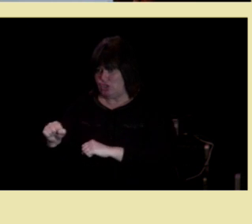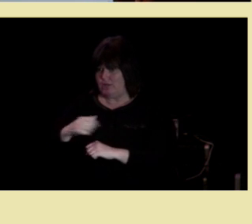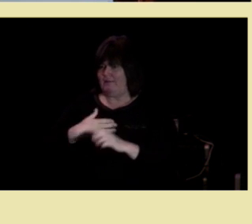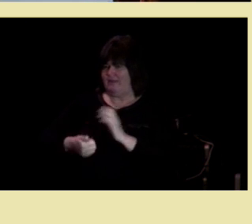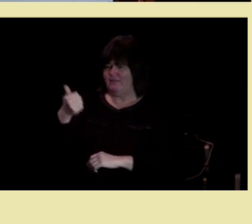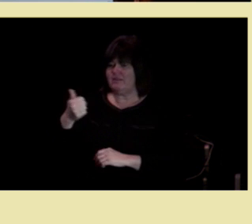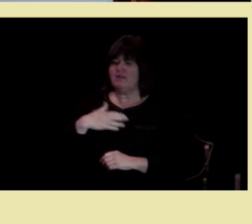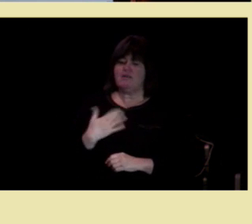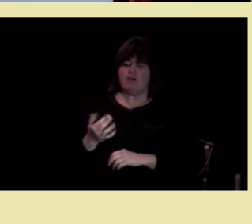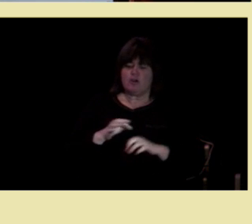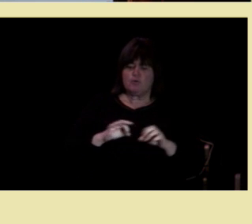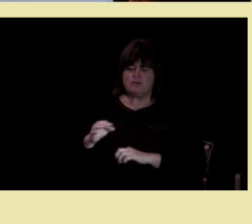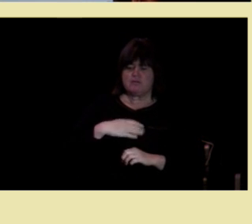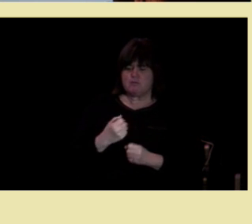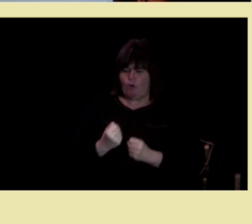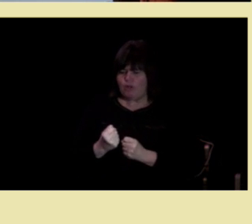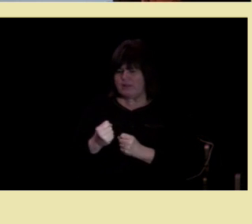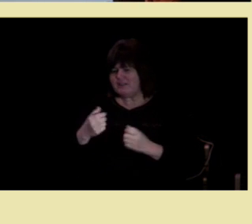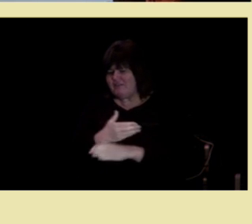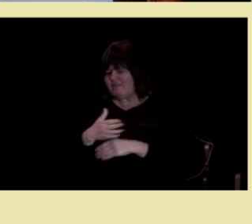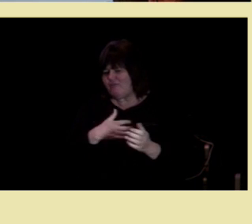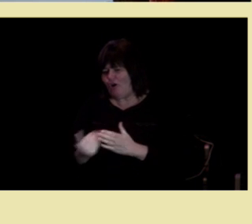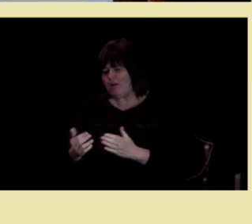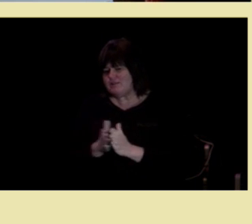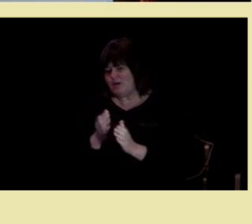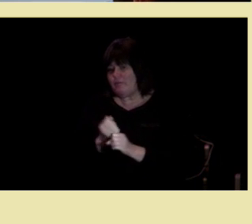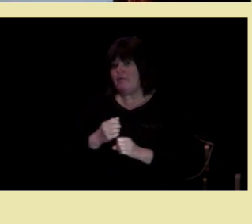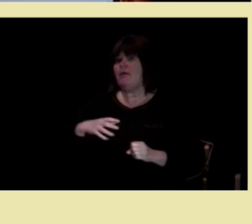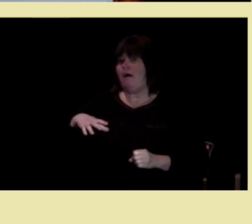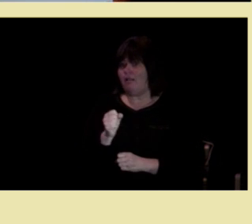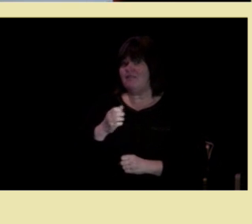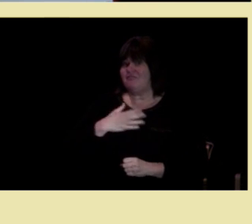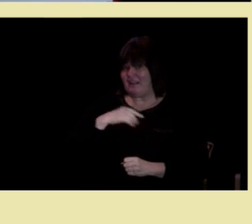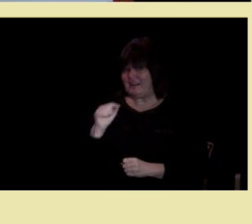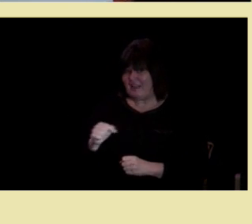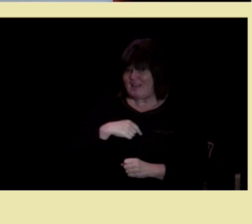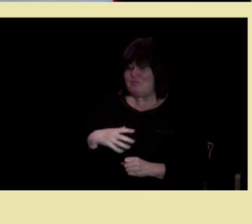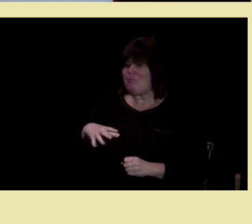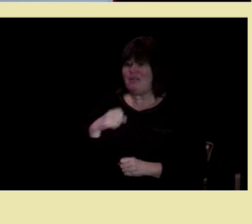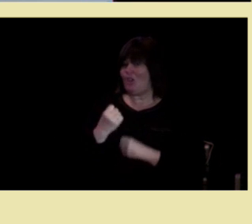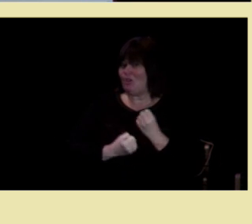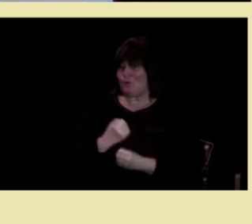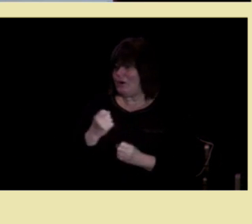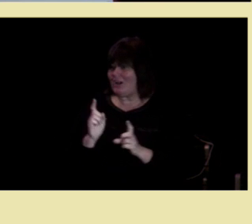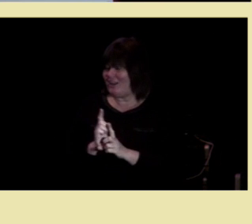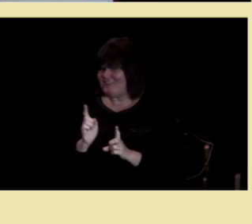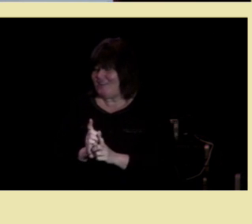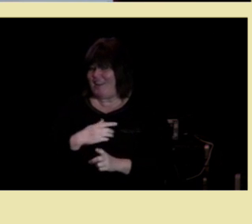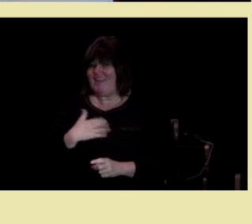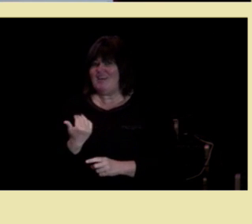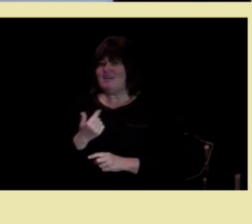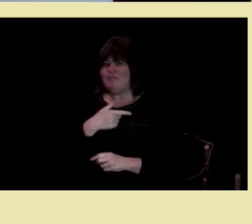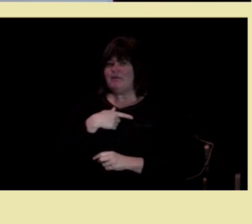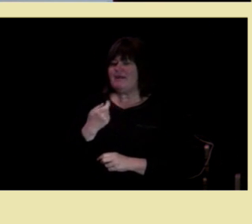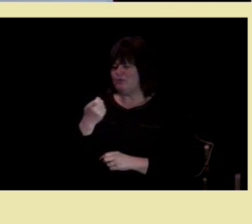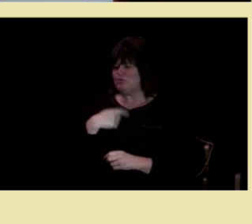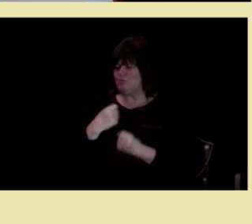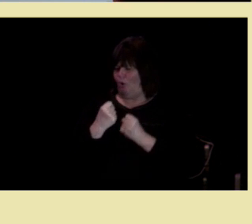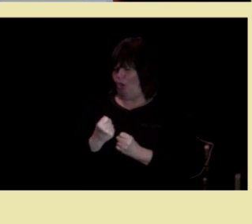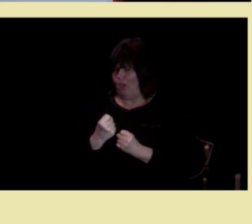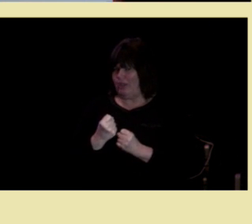i det tverrfaglige samarbeidet, for alle vil jo samarbeide, men det ikke alle som på en måte gjør det likevel, ikke sant? Som holder dette her.